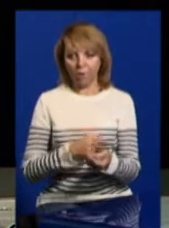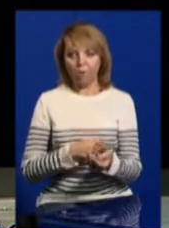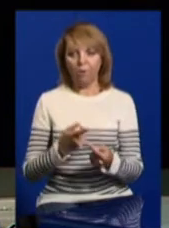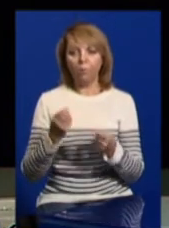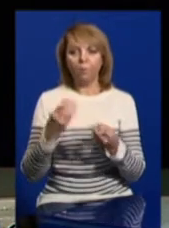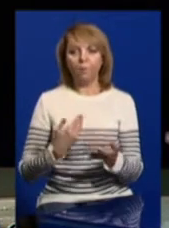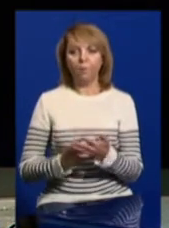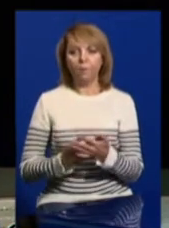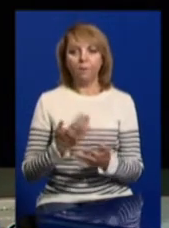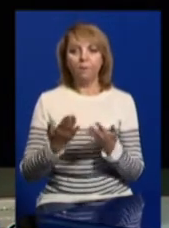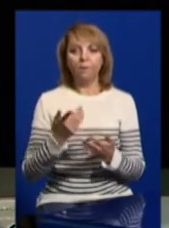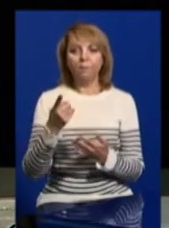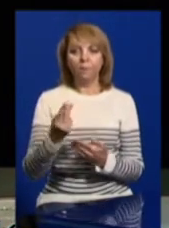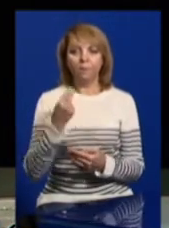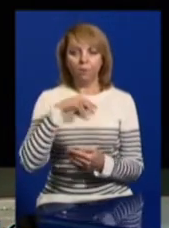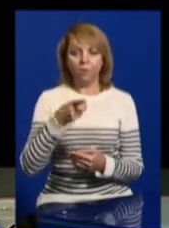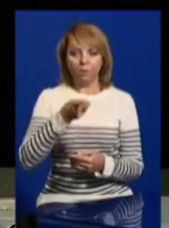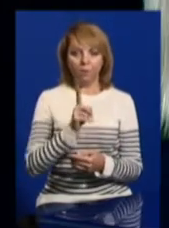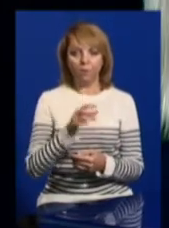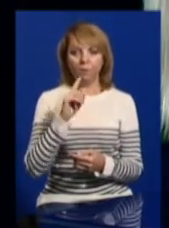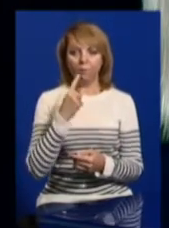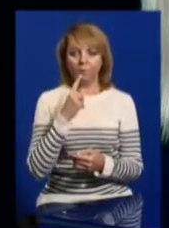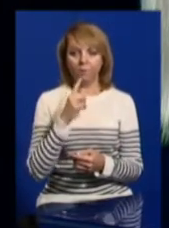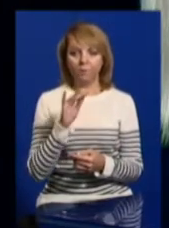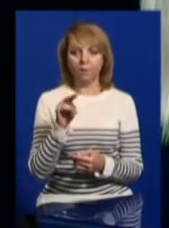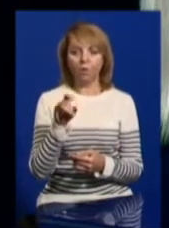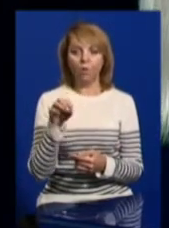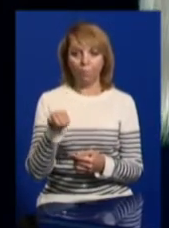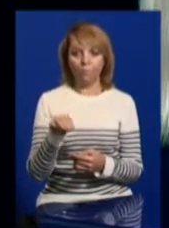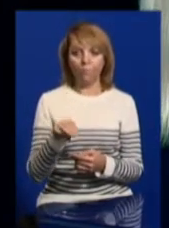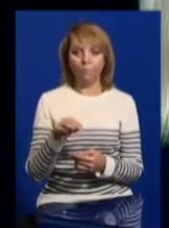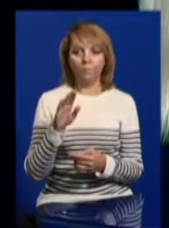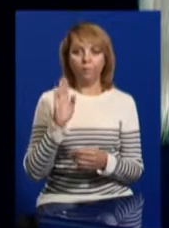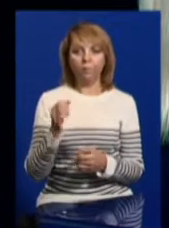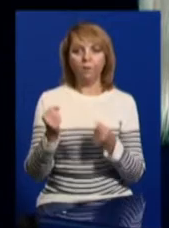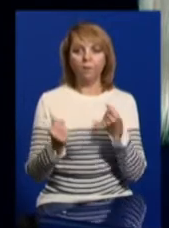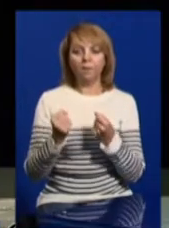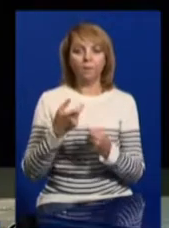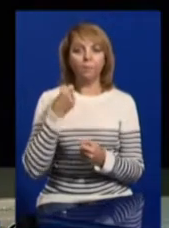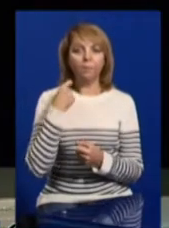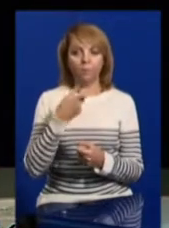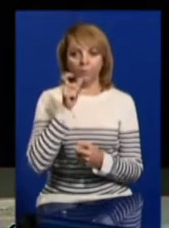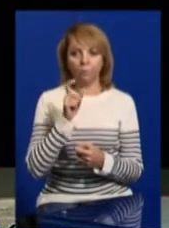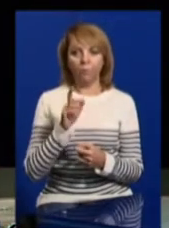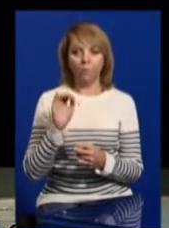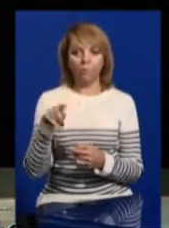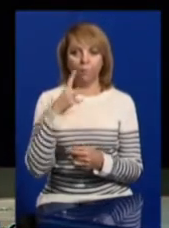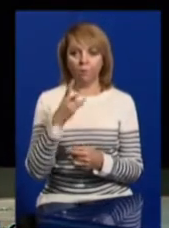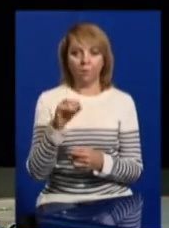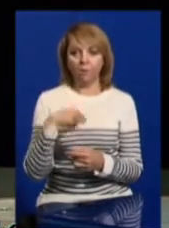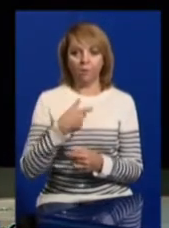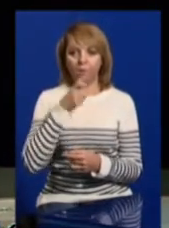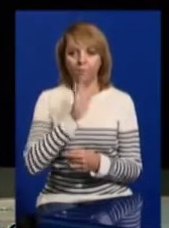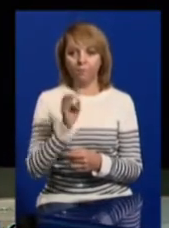ви, вибачте, там з'їсте 1 кілограм конфет з лікером і будете їхати на підпитку, і потім скажете, ні, так я не пив